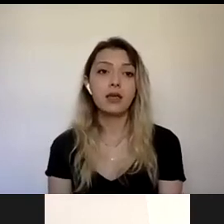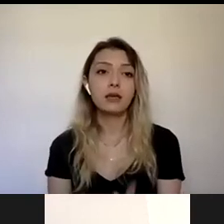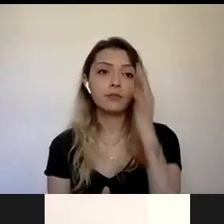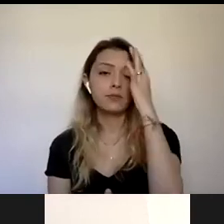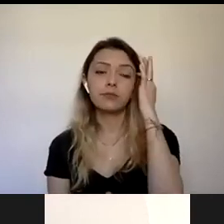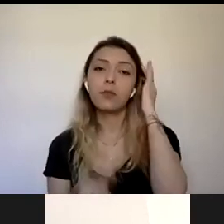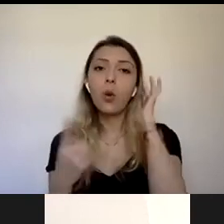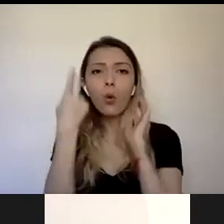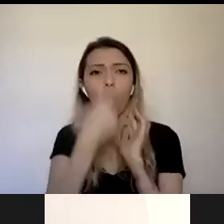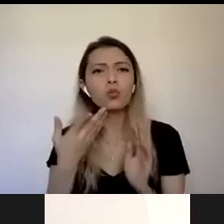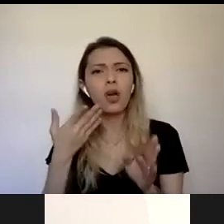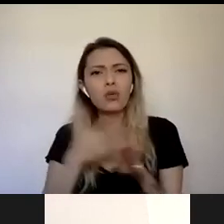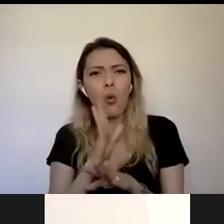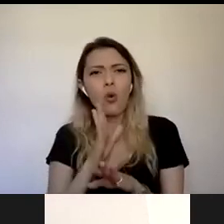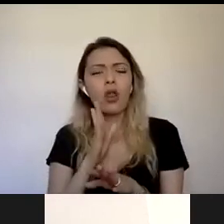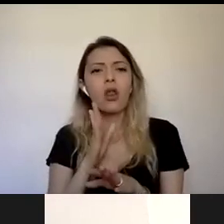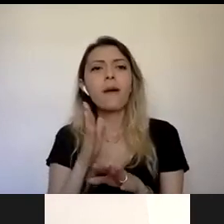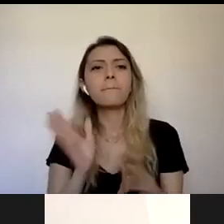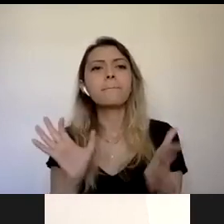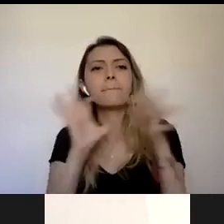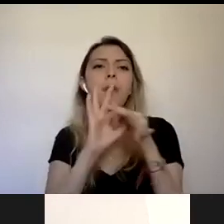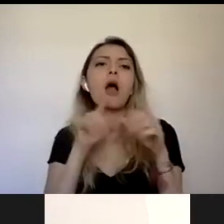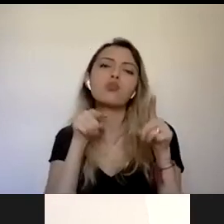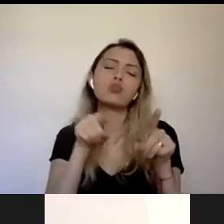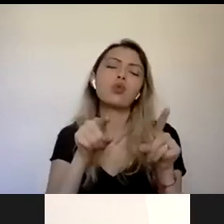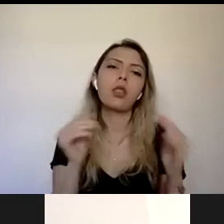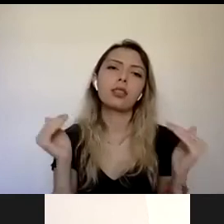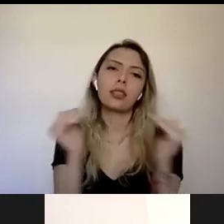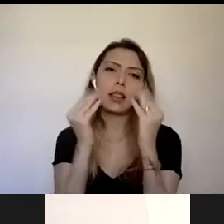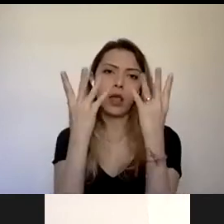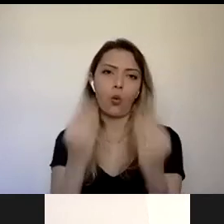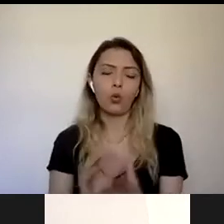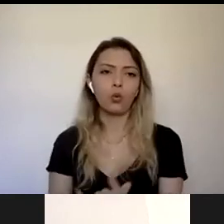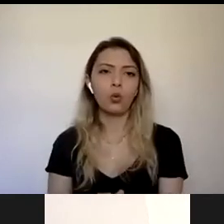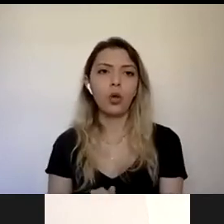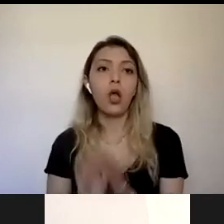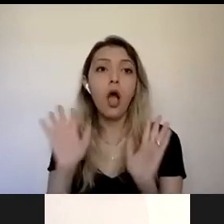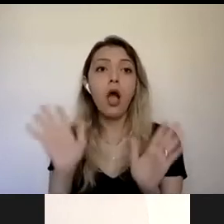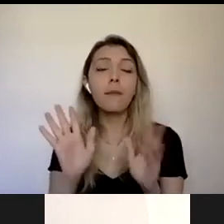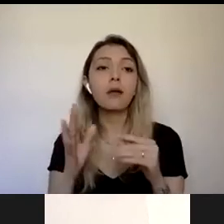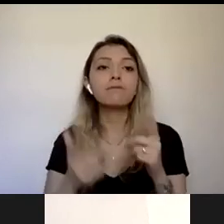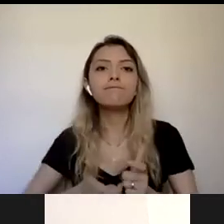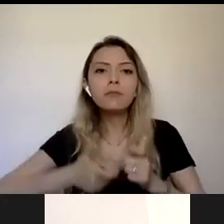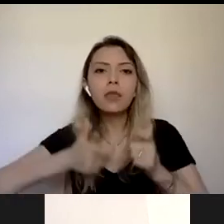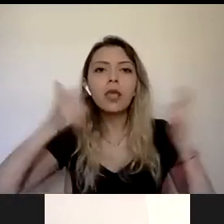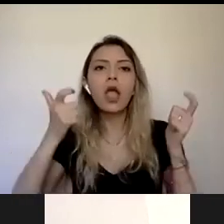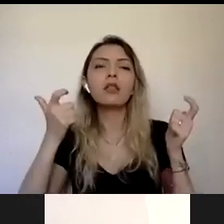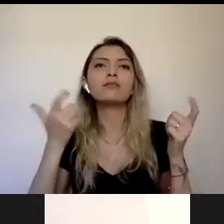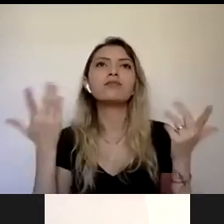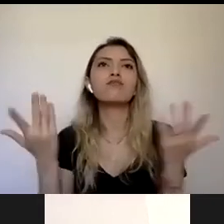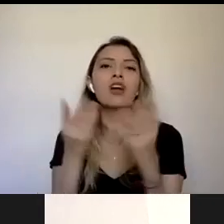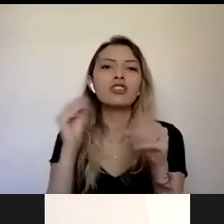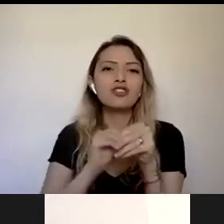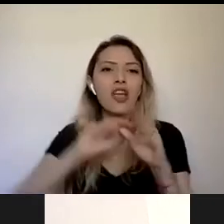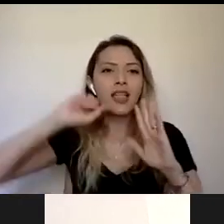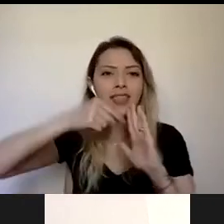hani doğrudan bağı buradan bir parça geliyor. Şimdi kalkınma teorilerine hiç